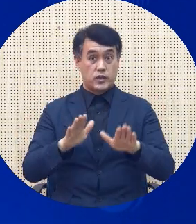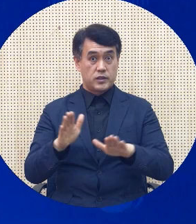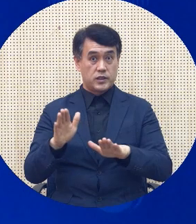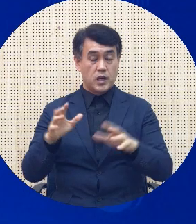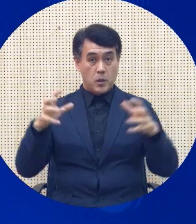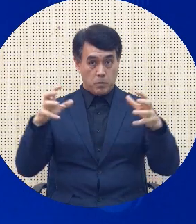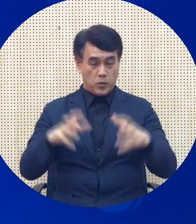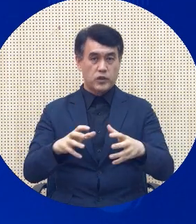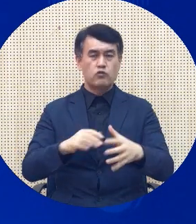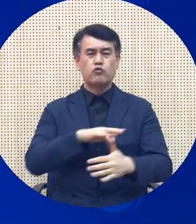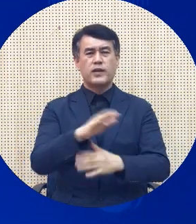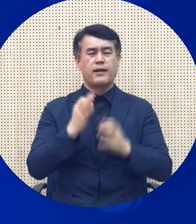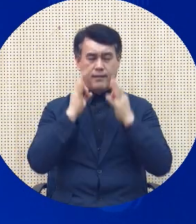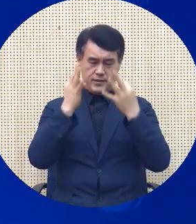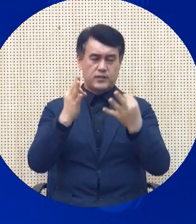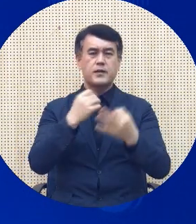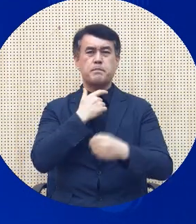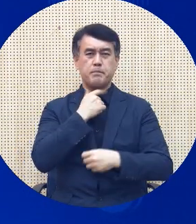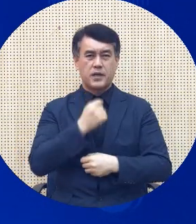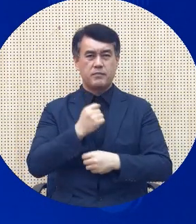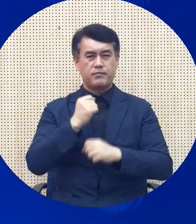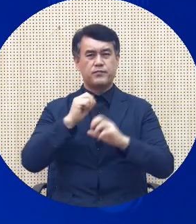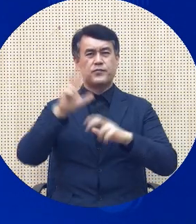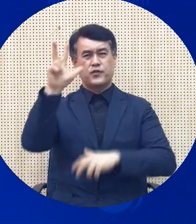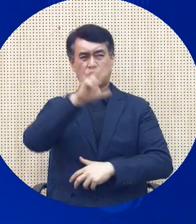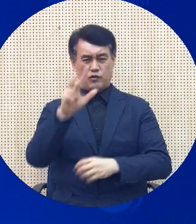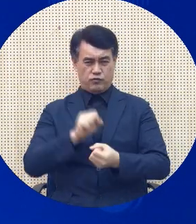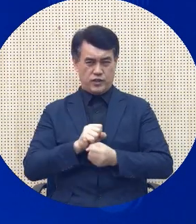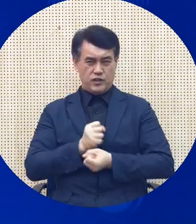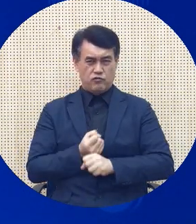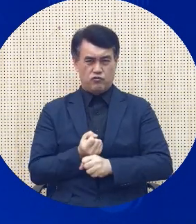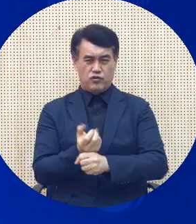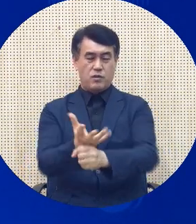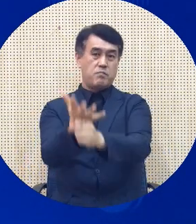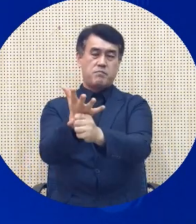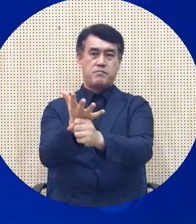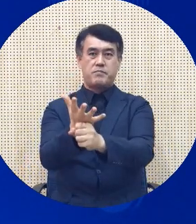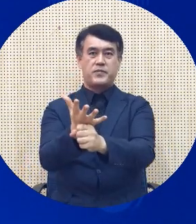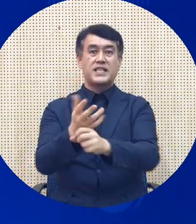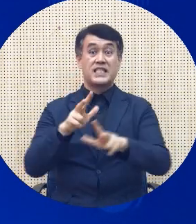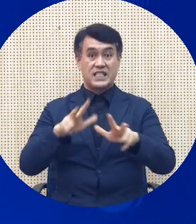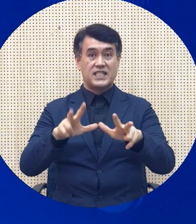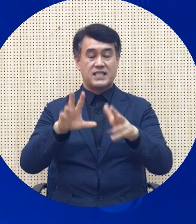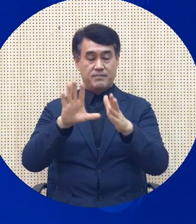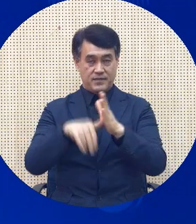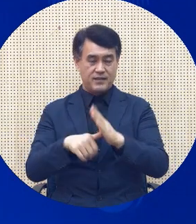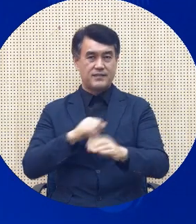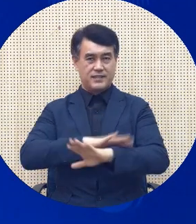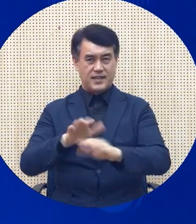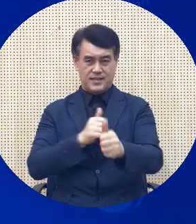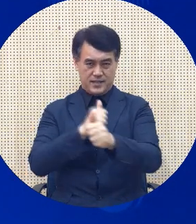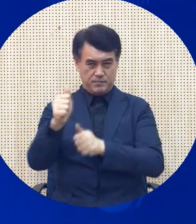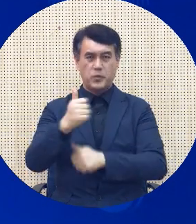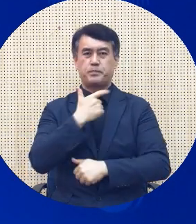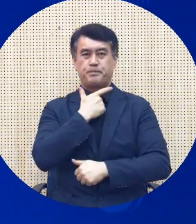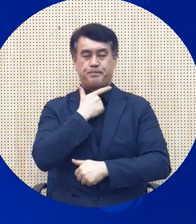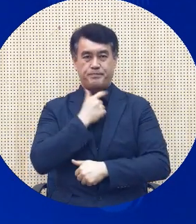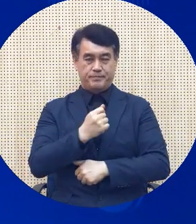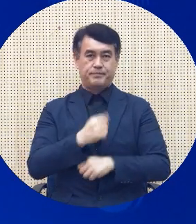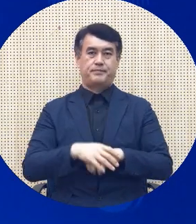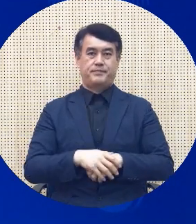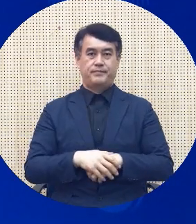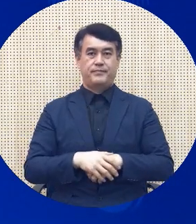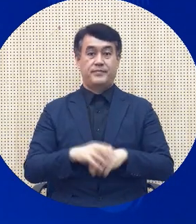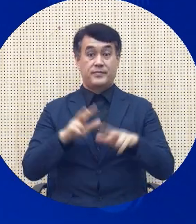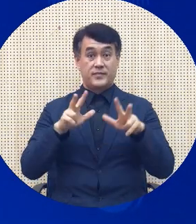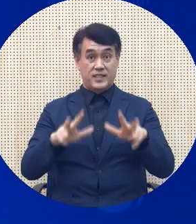모인 우리의 간절한 바람이 전국으로 퍼져서 이 시기를 부디 함께 잘 극복해 나가기를 바라겠습니다.